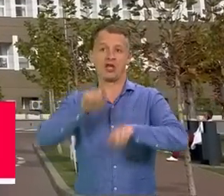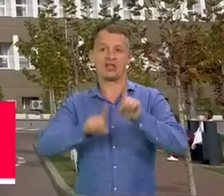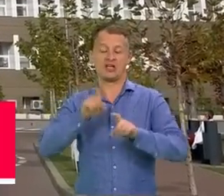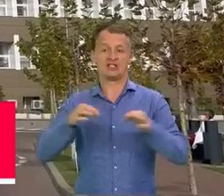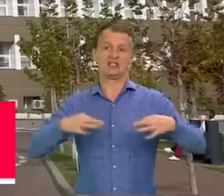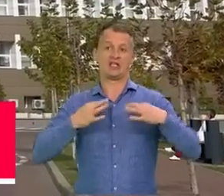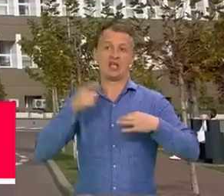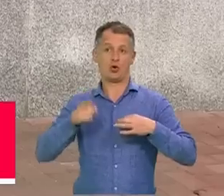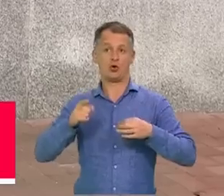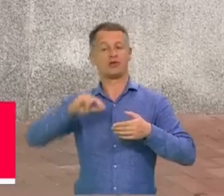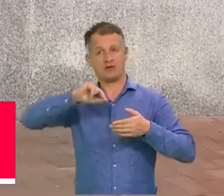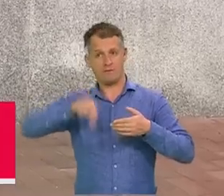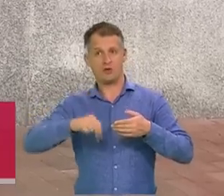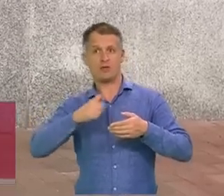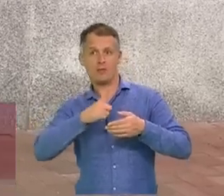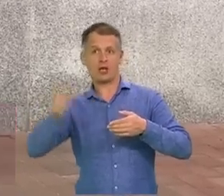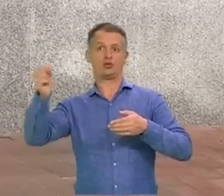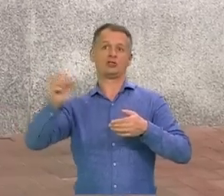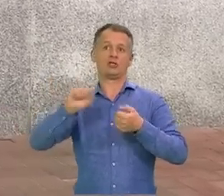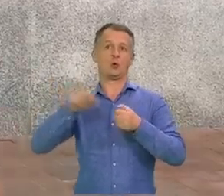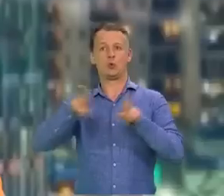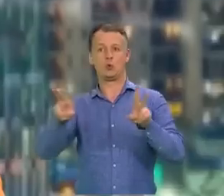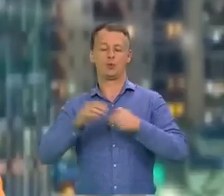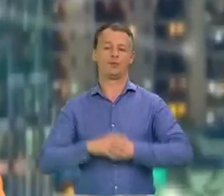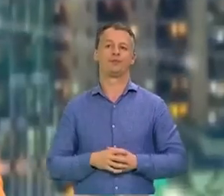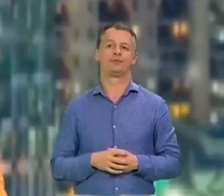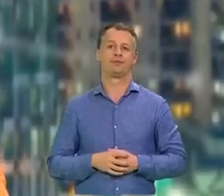starea de sănătate le va permite să plece.